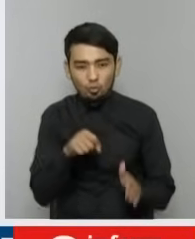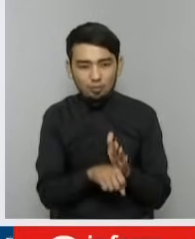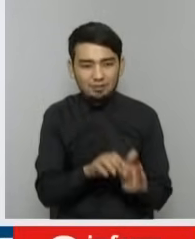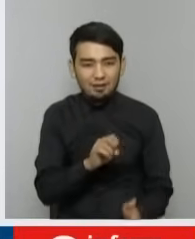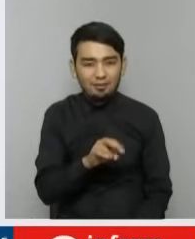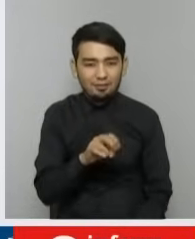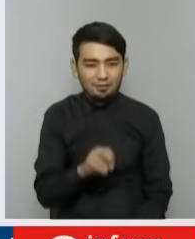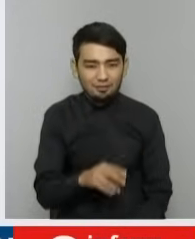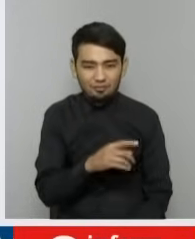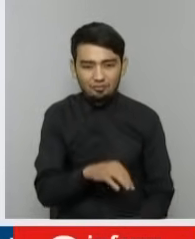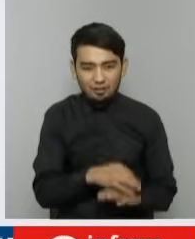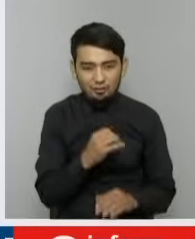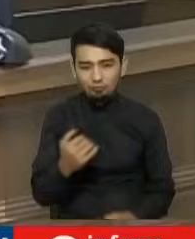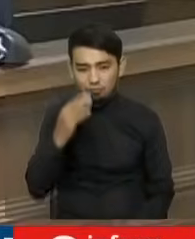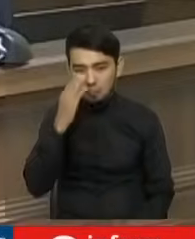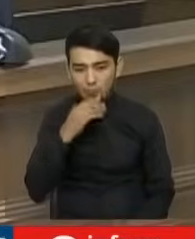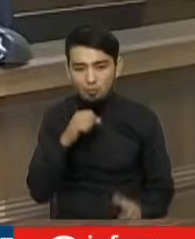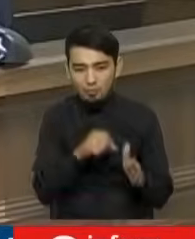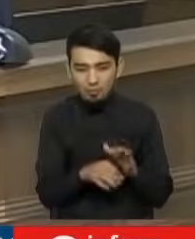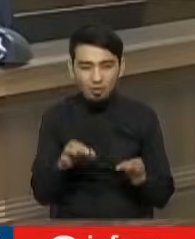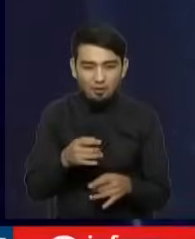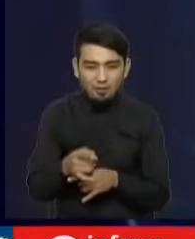Салтанат Нукеновой их отцом.